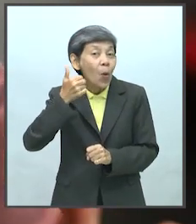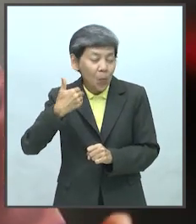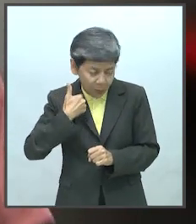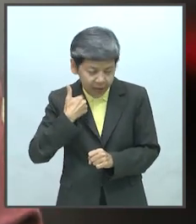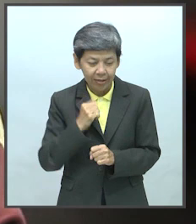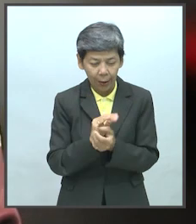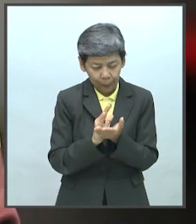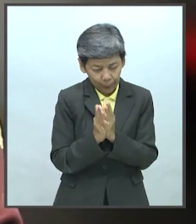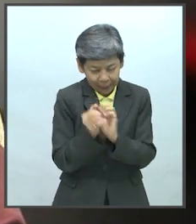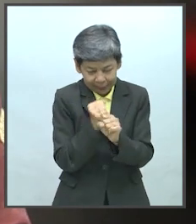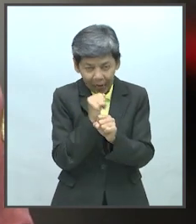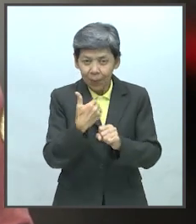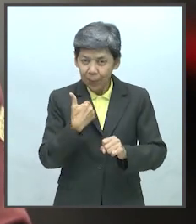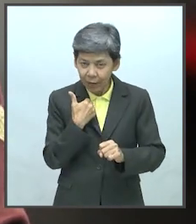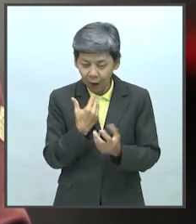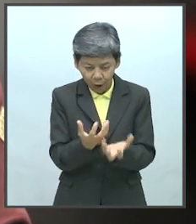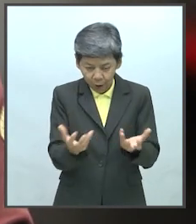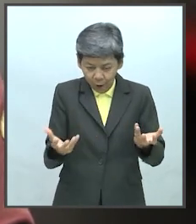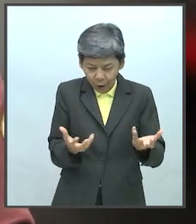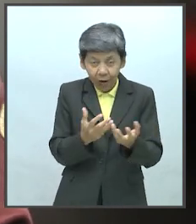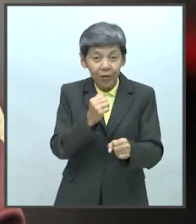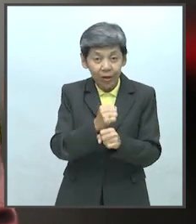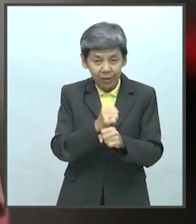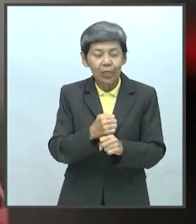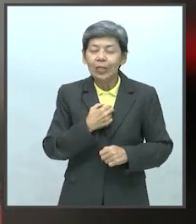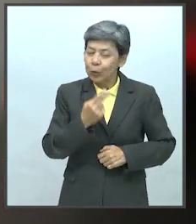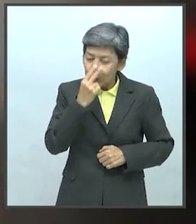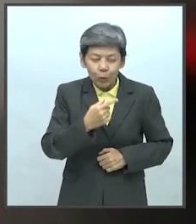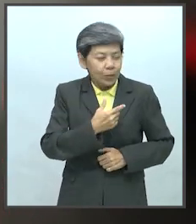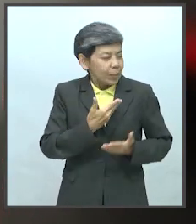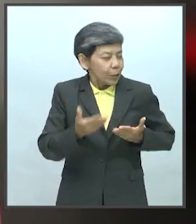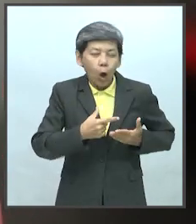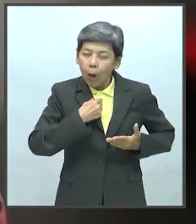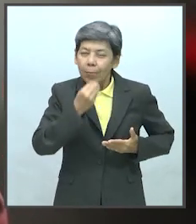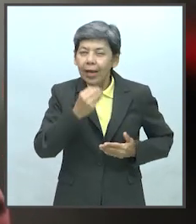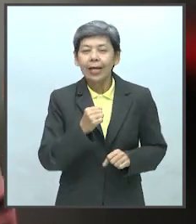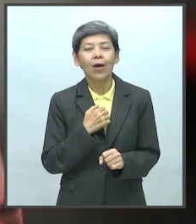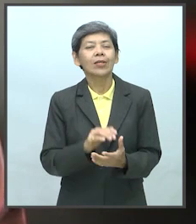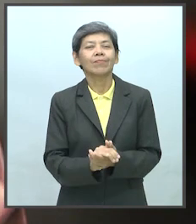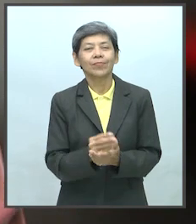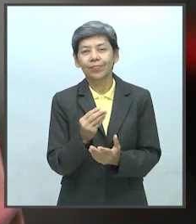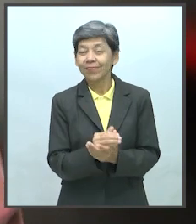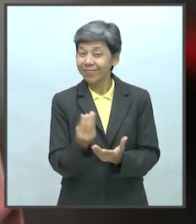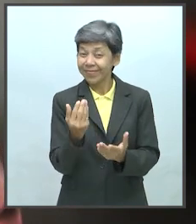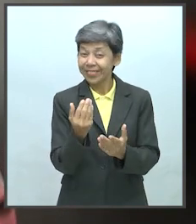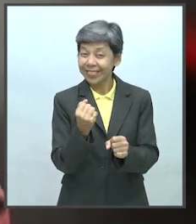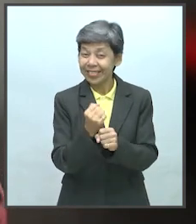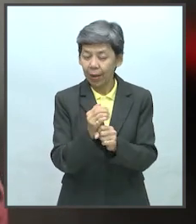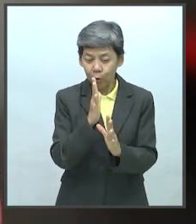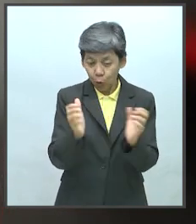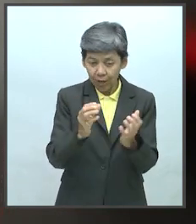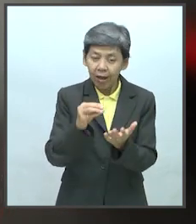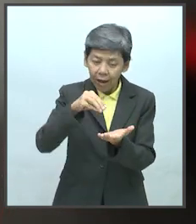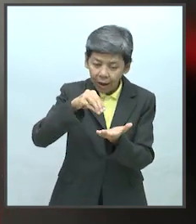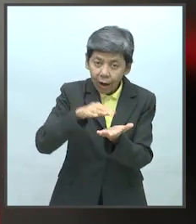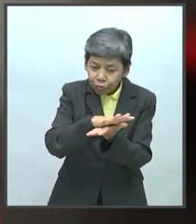ที่มีการประยุกต์นำมาใช้โดยใช้วัตถุดิบที่คนกำลังนิยม ค่ะ นะครับเดี๋ยวเราจะทำขนมทุเรียนบัวล